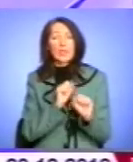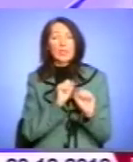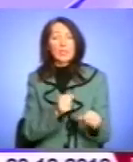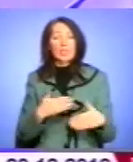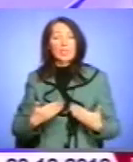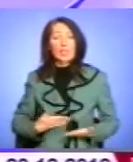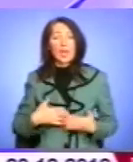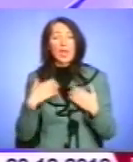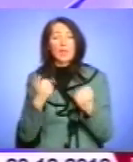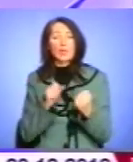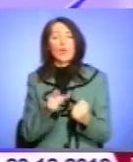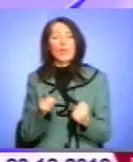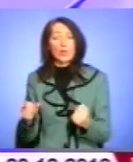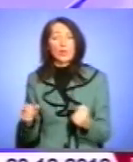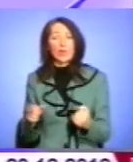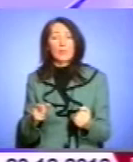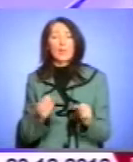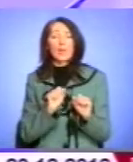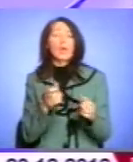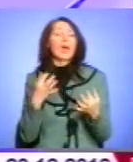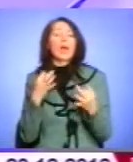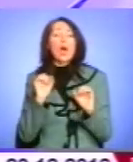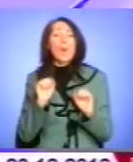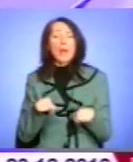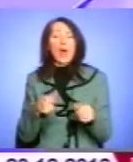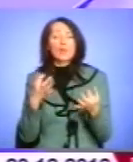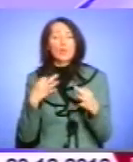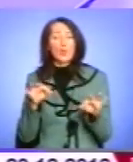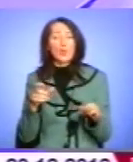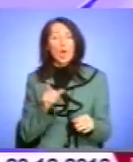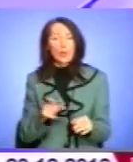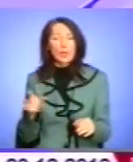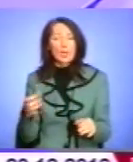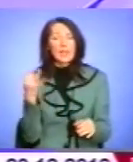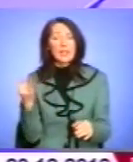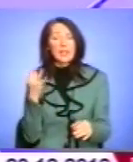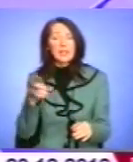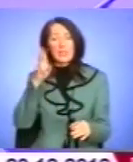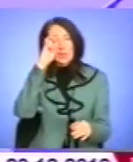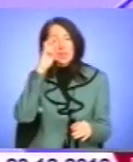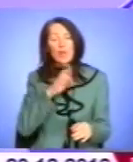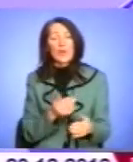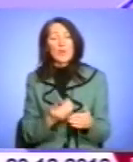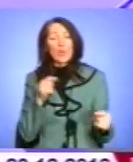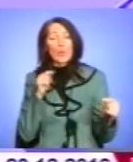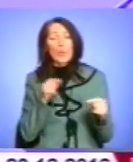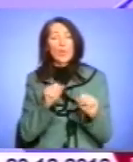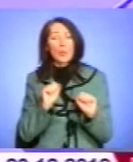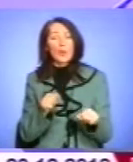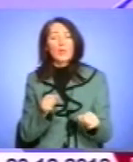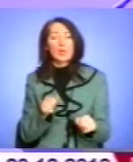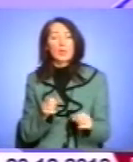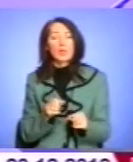здоров'я людей, прав і свобод громадянина, інтересів держави і суспільства від протиправних посягань, ведення боротьби